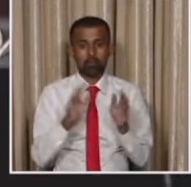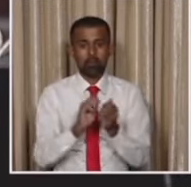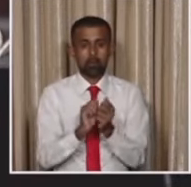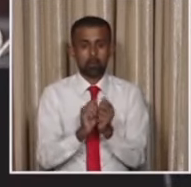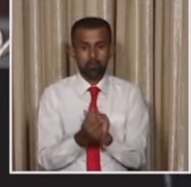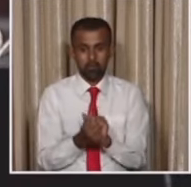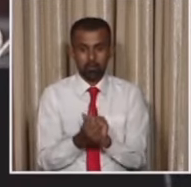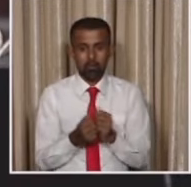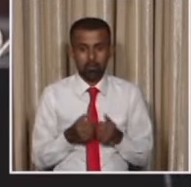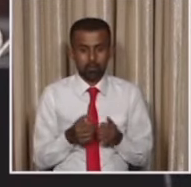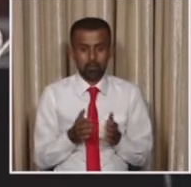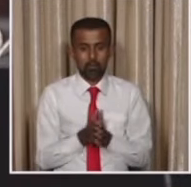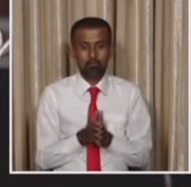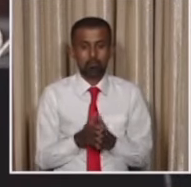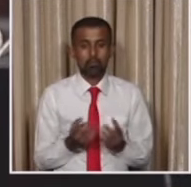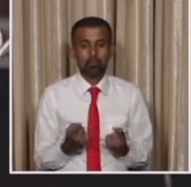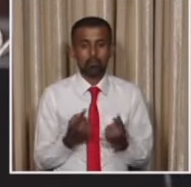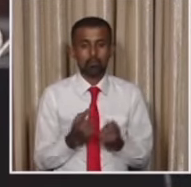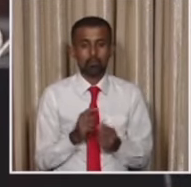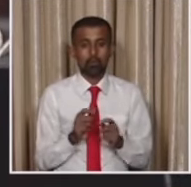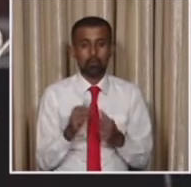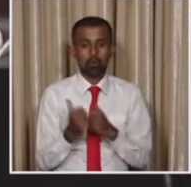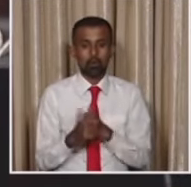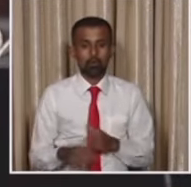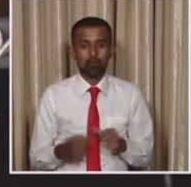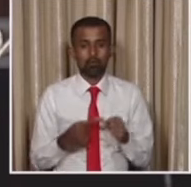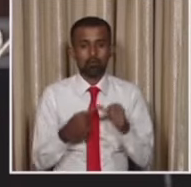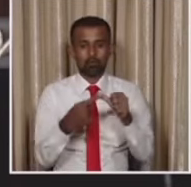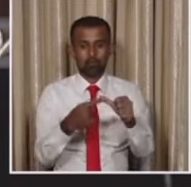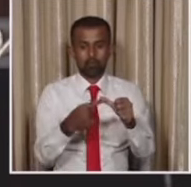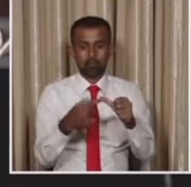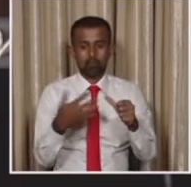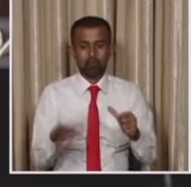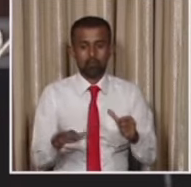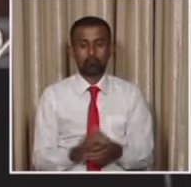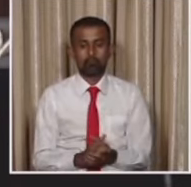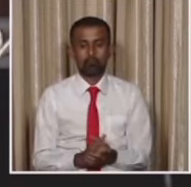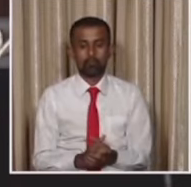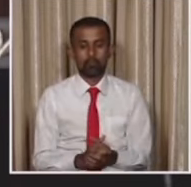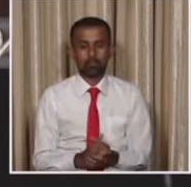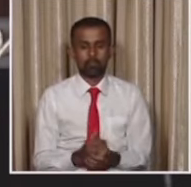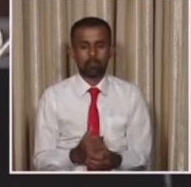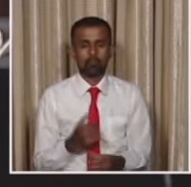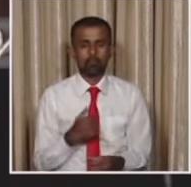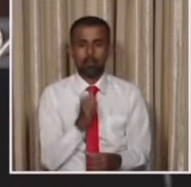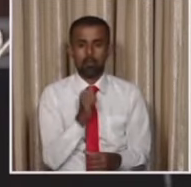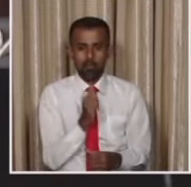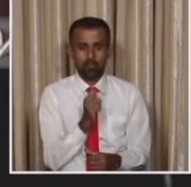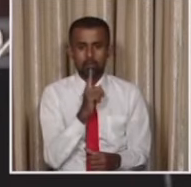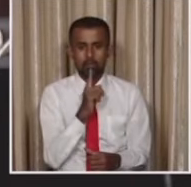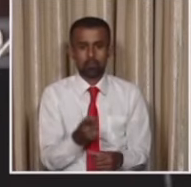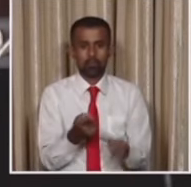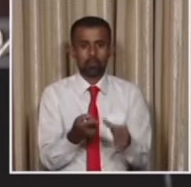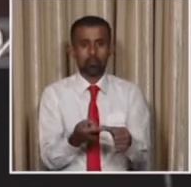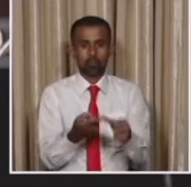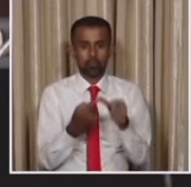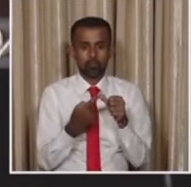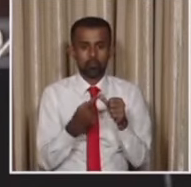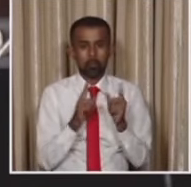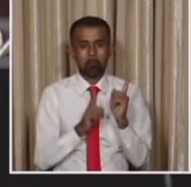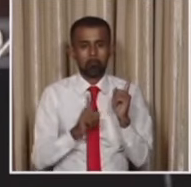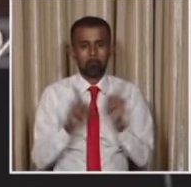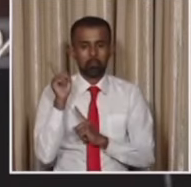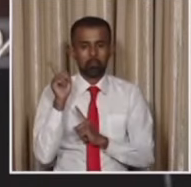කරලා තමන්ට අවශ්‍ය ප්‍රකාශයක් හදාගෙන ඒකට උත්තර දීලා තියෙනවා. මම ඇත්තටම මතු කළ කාරණයට පිළිතුරු දීම එතුමා මග